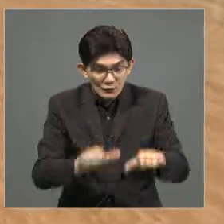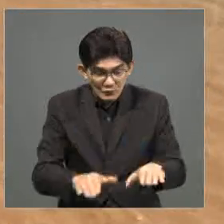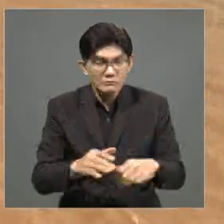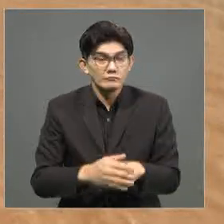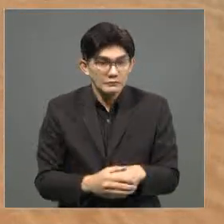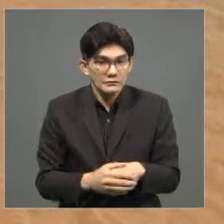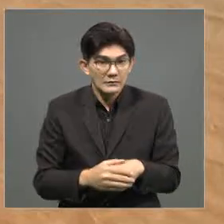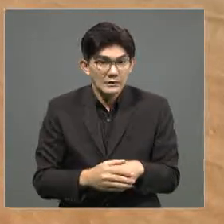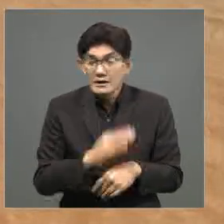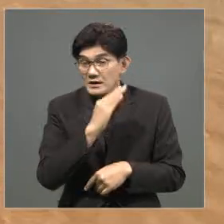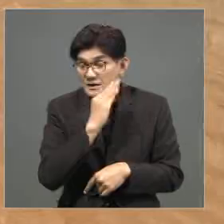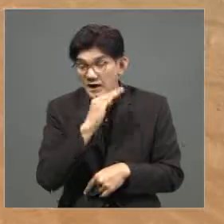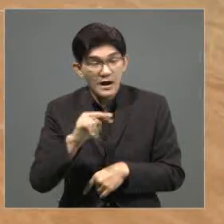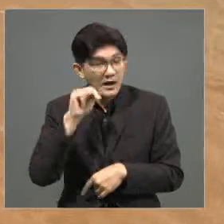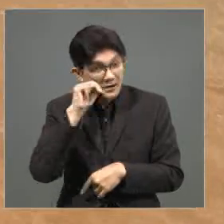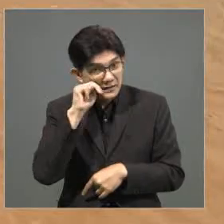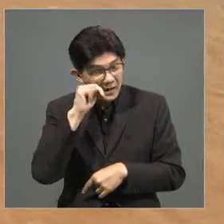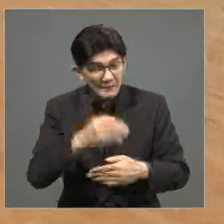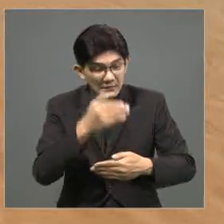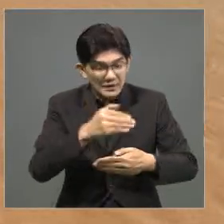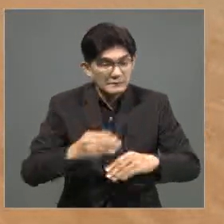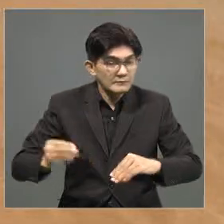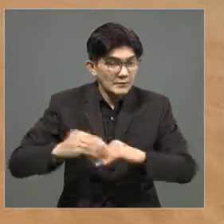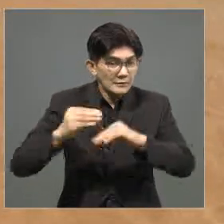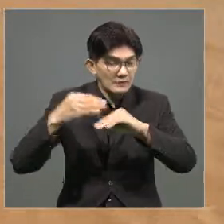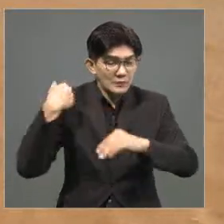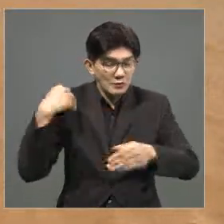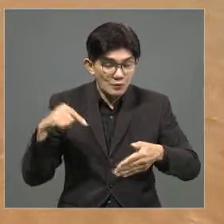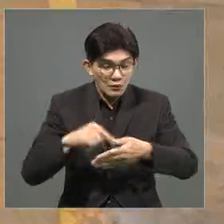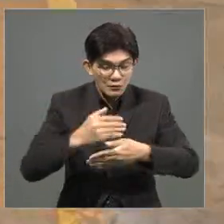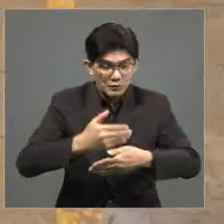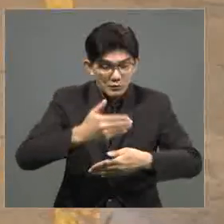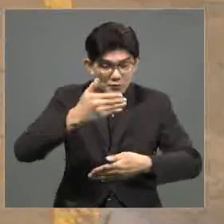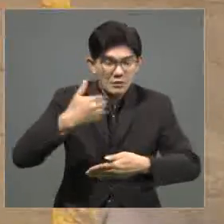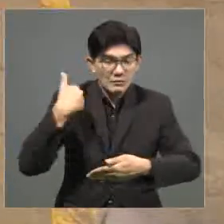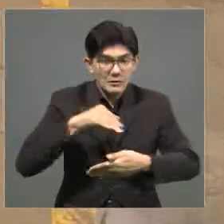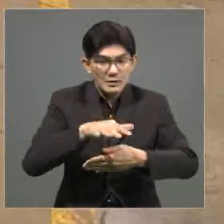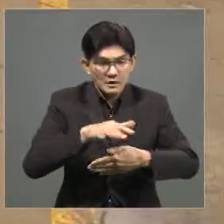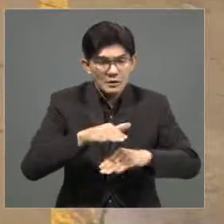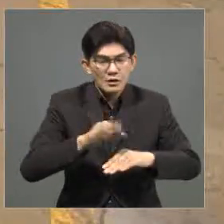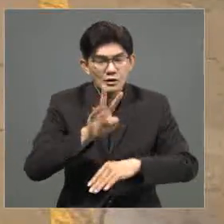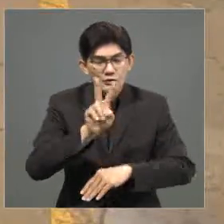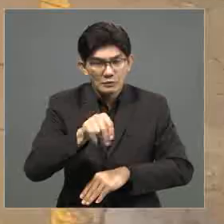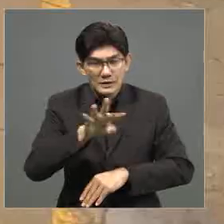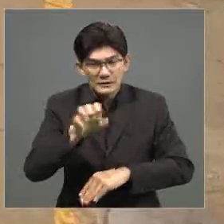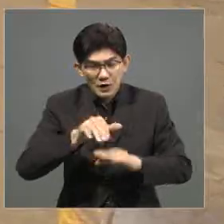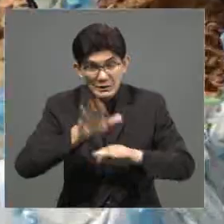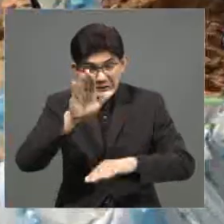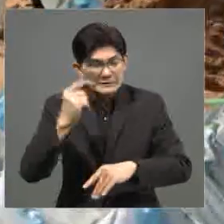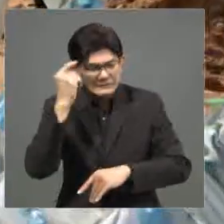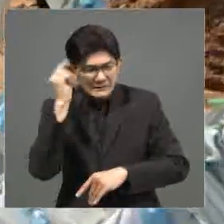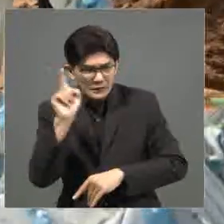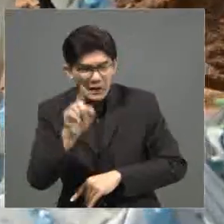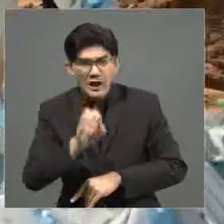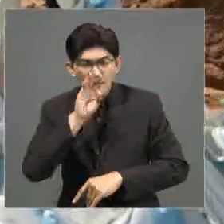นะครับและหากมีปริมาณน้ำเหนือเขื่อนเพิ่มขึ้นจำเป็นต้องระบายน้ำเกินกว่า 2,400 ลูกบาศก์เมตรต่อวินาทีเนี่ย